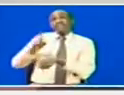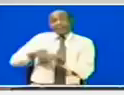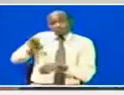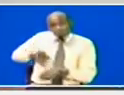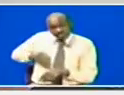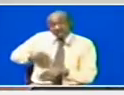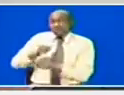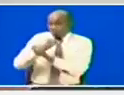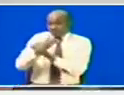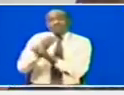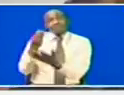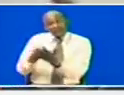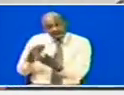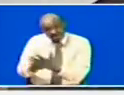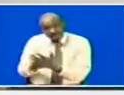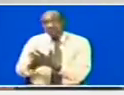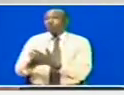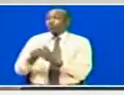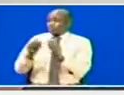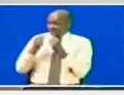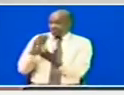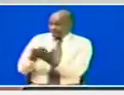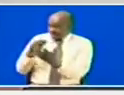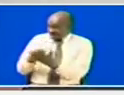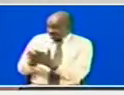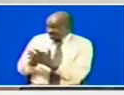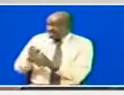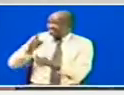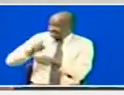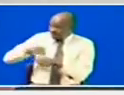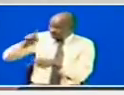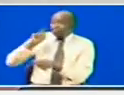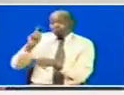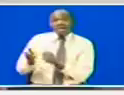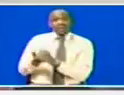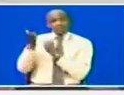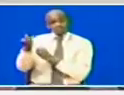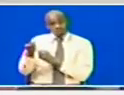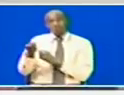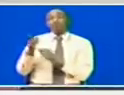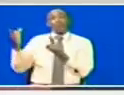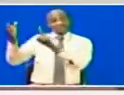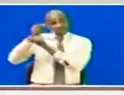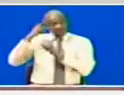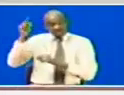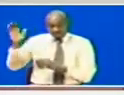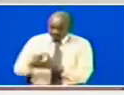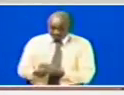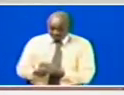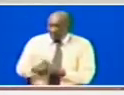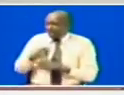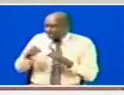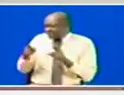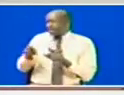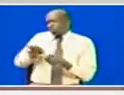mzuri katika utunzaji wa fedha, mwanamke ni mzuri haswa akiwa anaweza kukusaidia kufikia lengo lako. Sasa kuna baadhi ya mambo